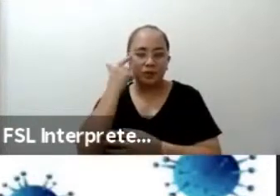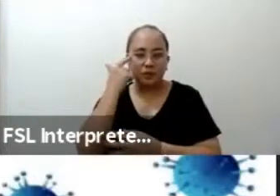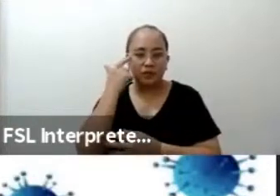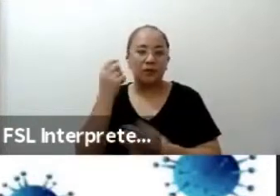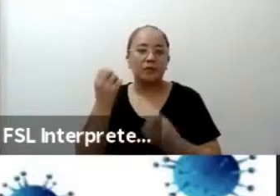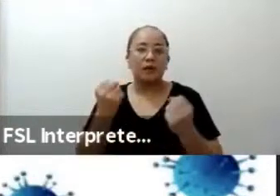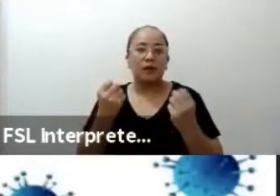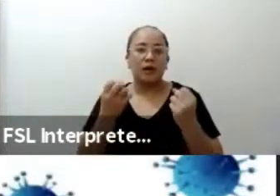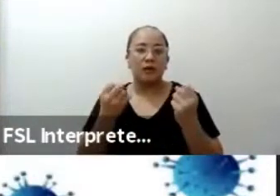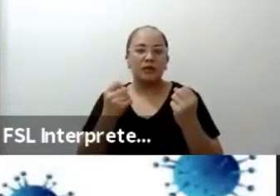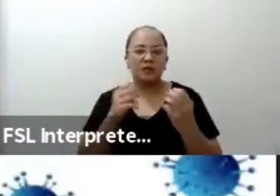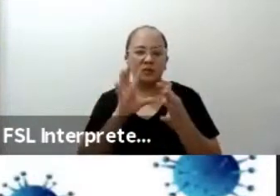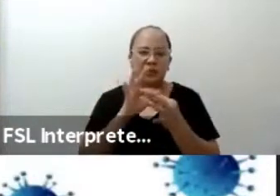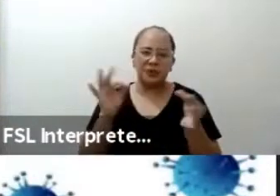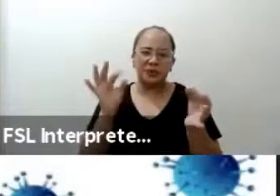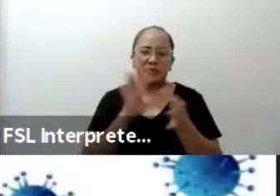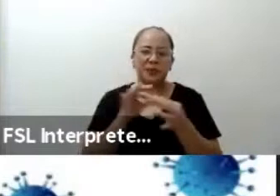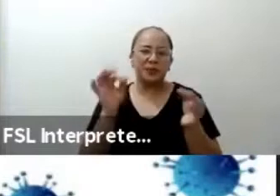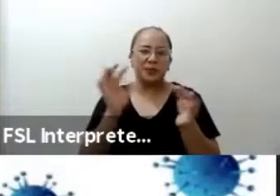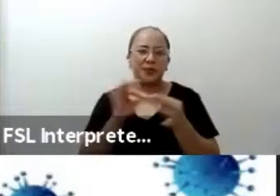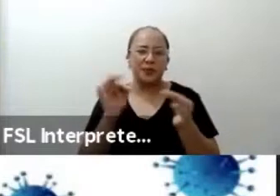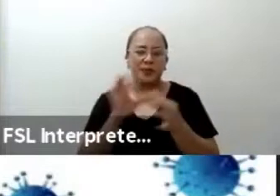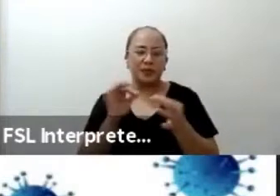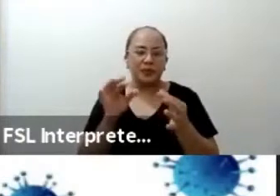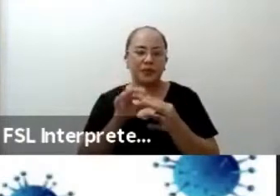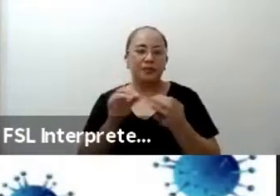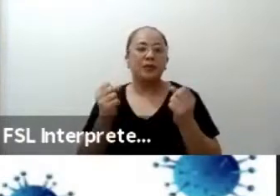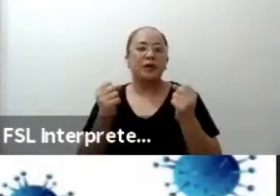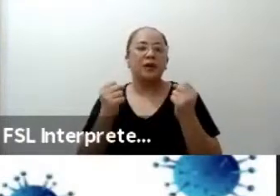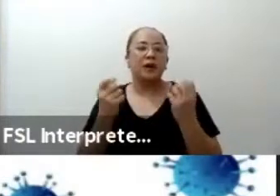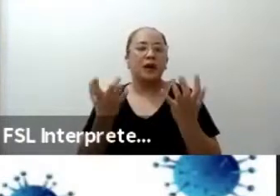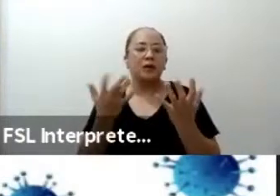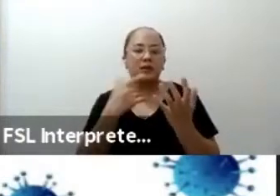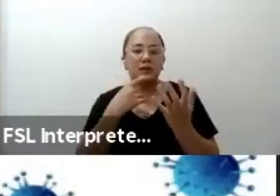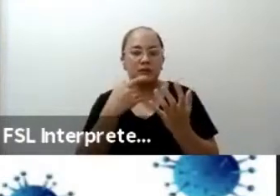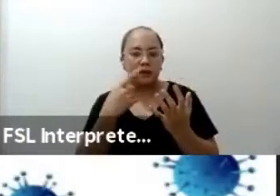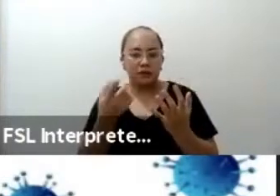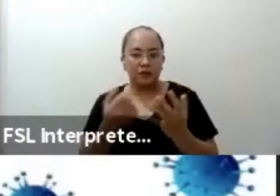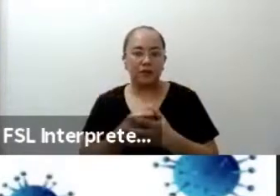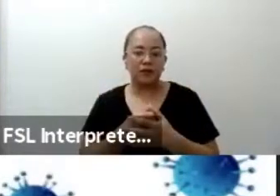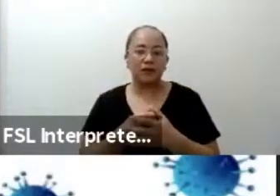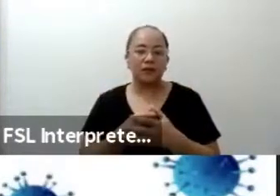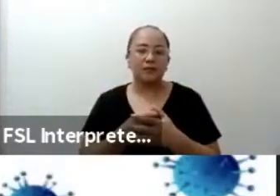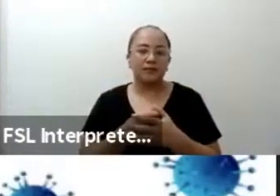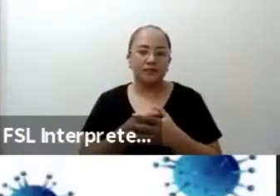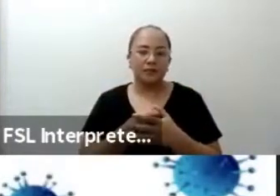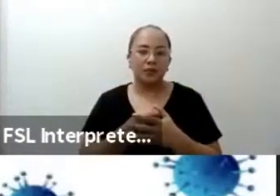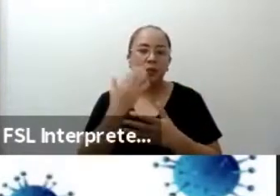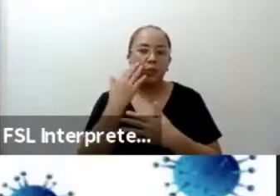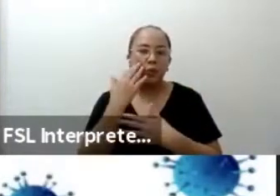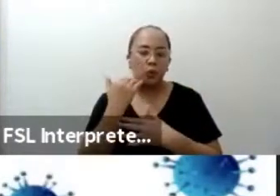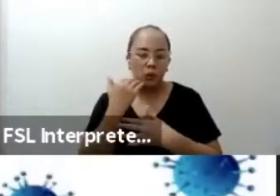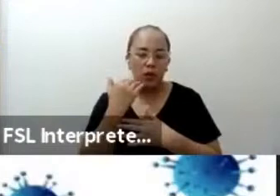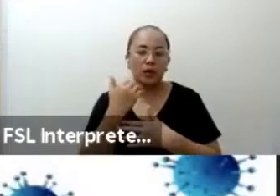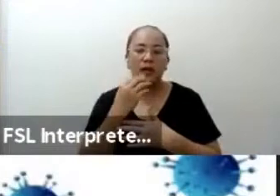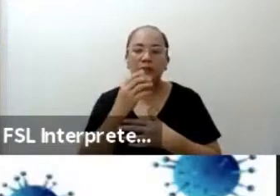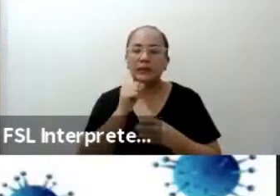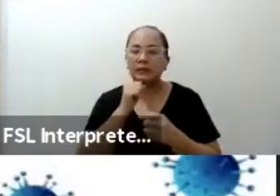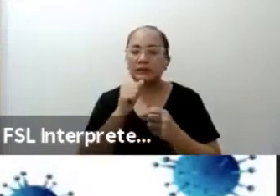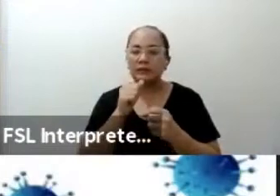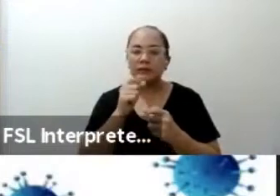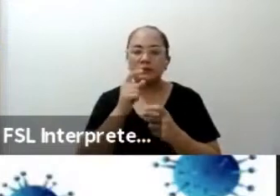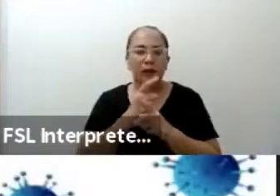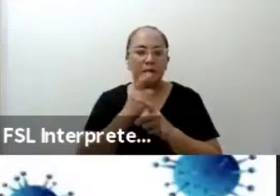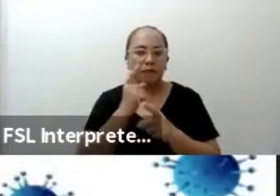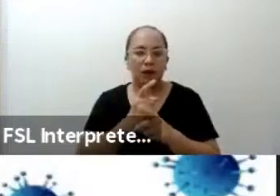ng batikos na tatanggap nila at sa mga nagsasabi na kulang at hindi tama